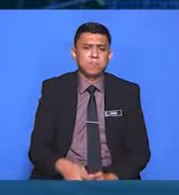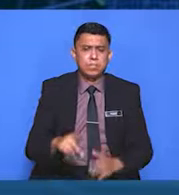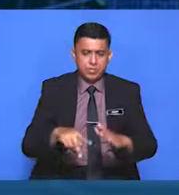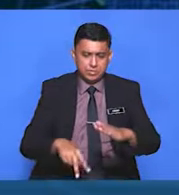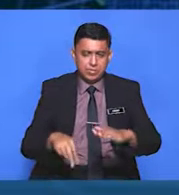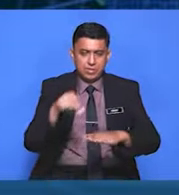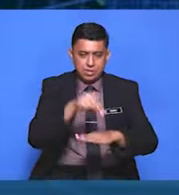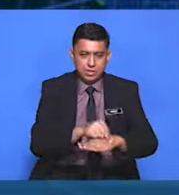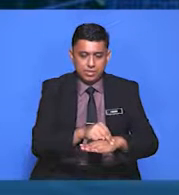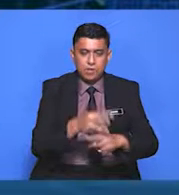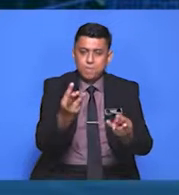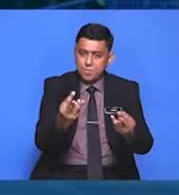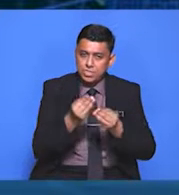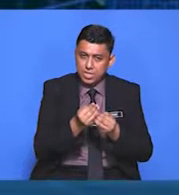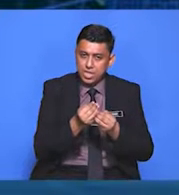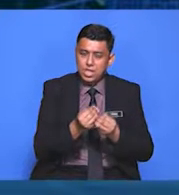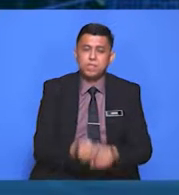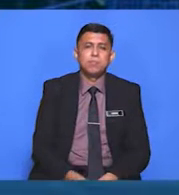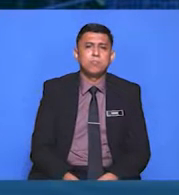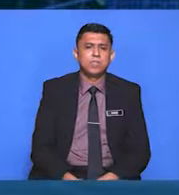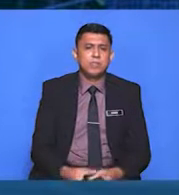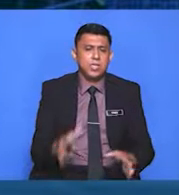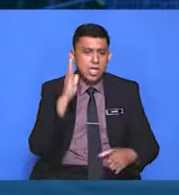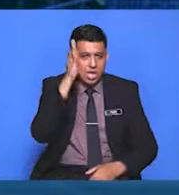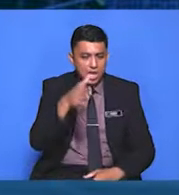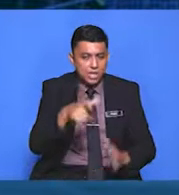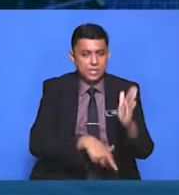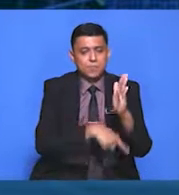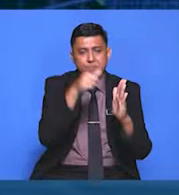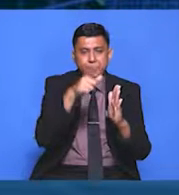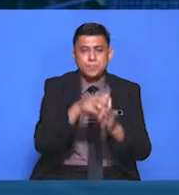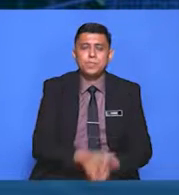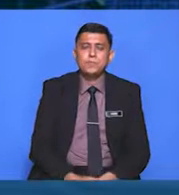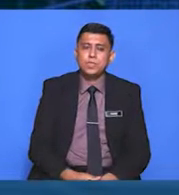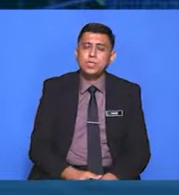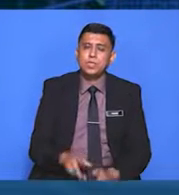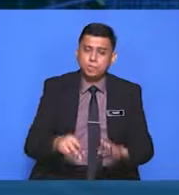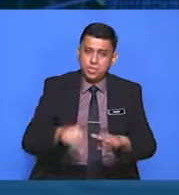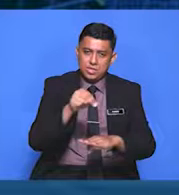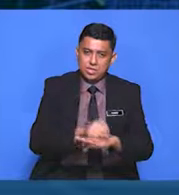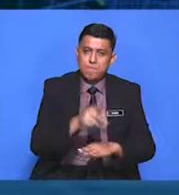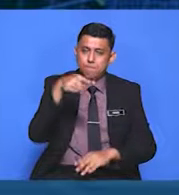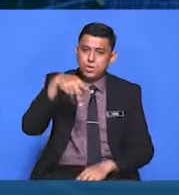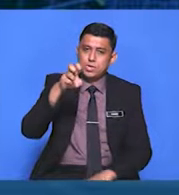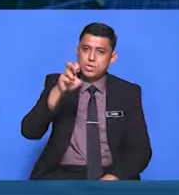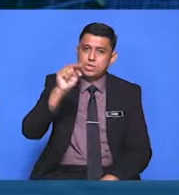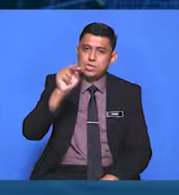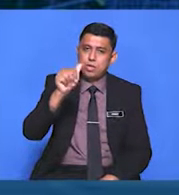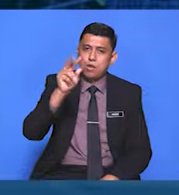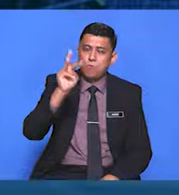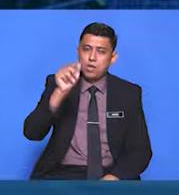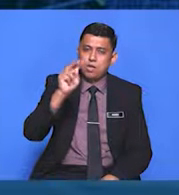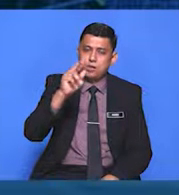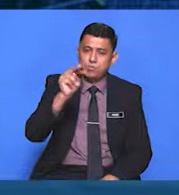kenaikan permintaan aggregate akan melebihi kenaikan penawaran aggregate.